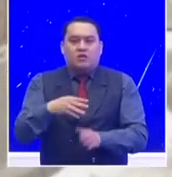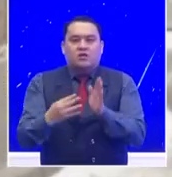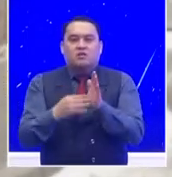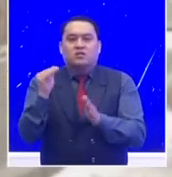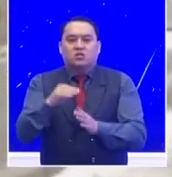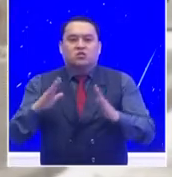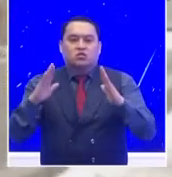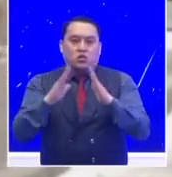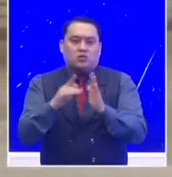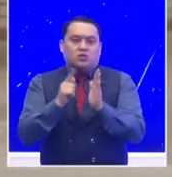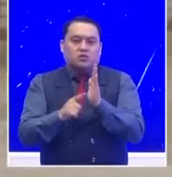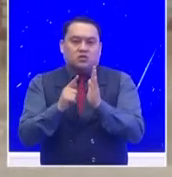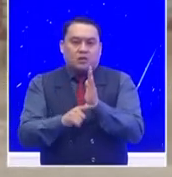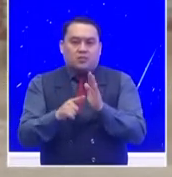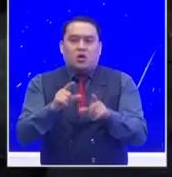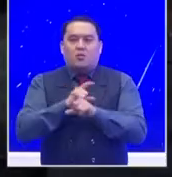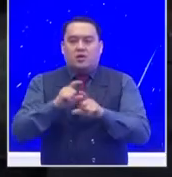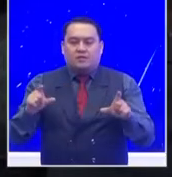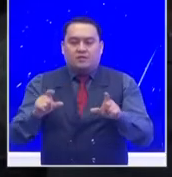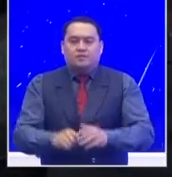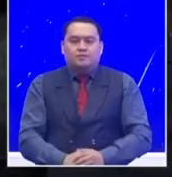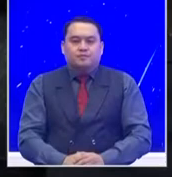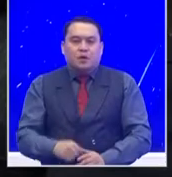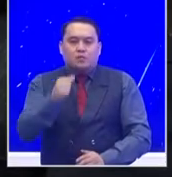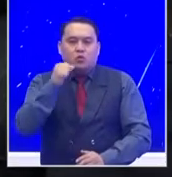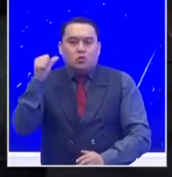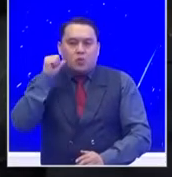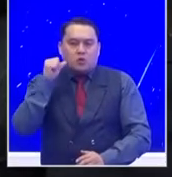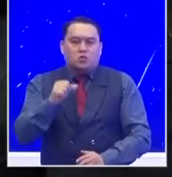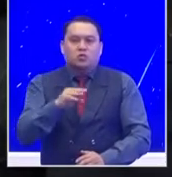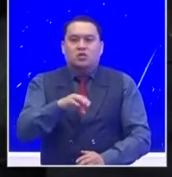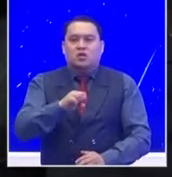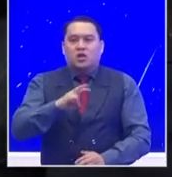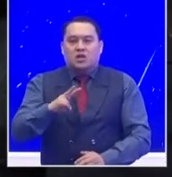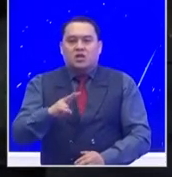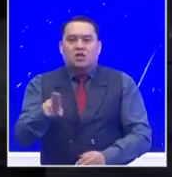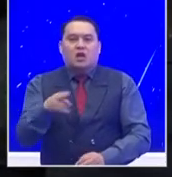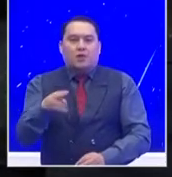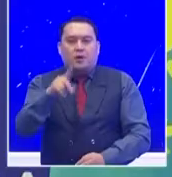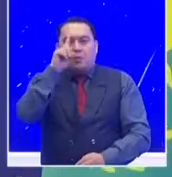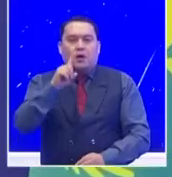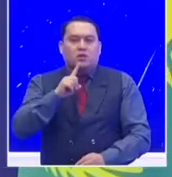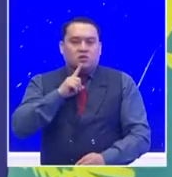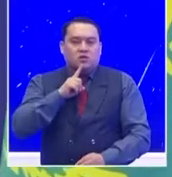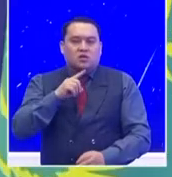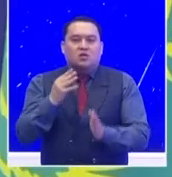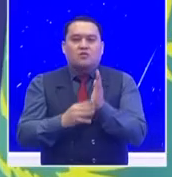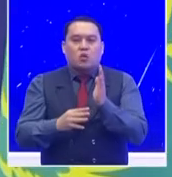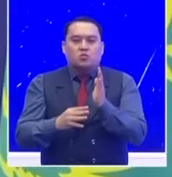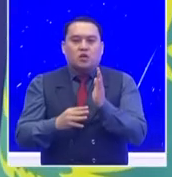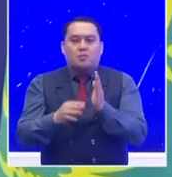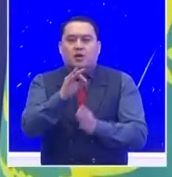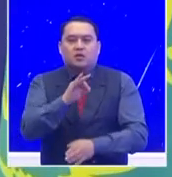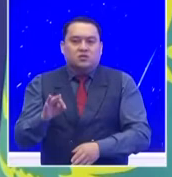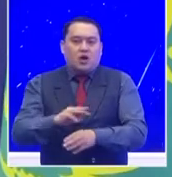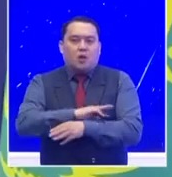тысяч домов и 70 соцобъектов. В прошлом году мы в Жетыген подвели в декабре месяце. Это почти